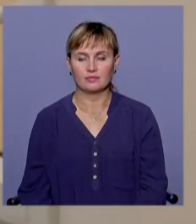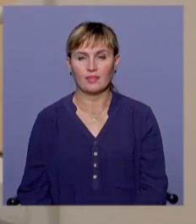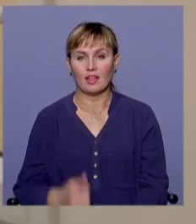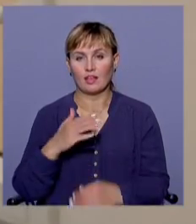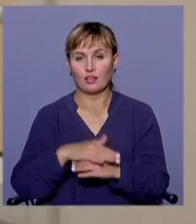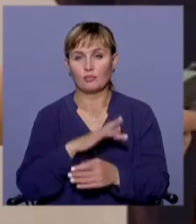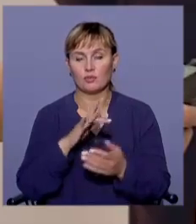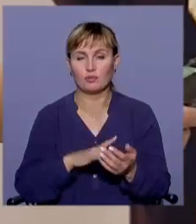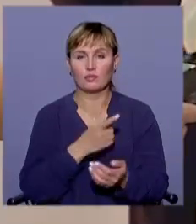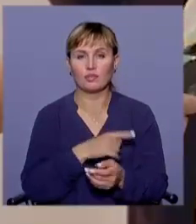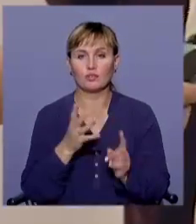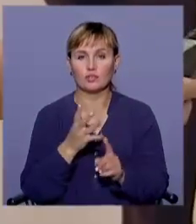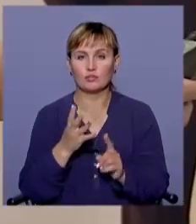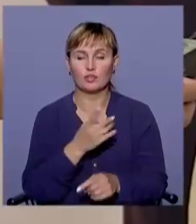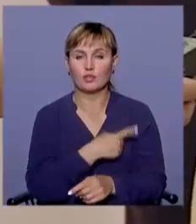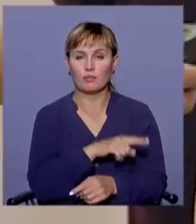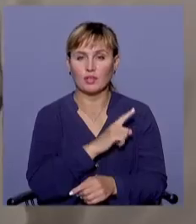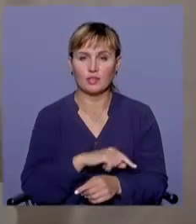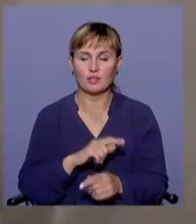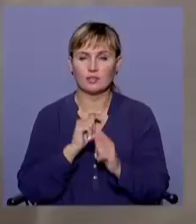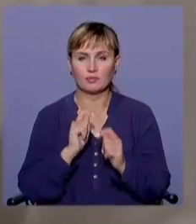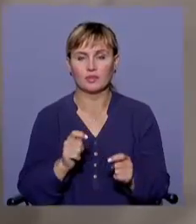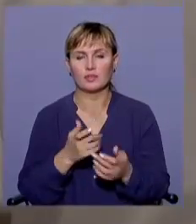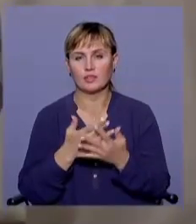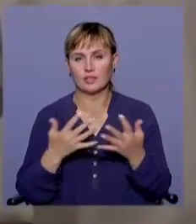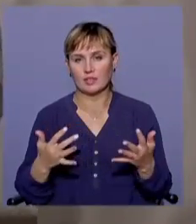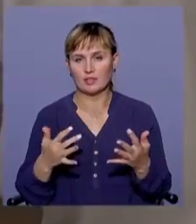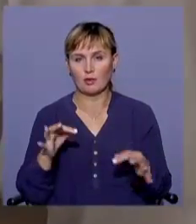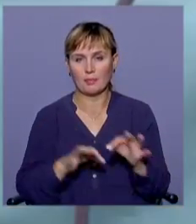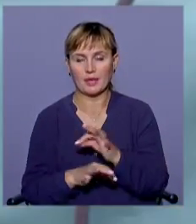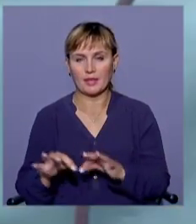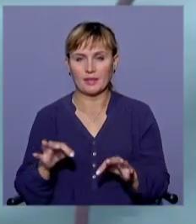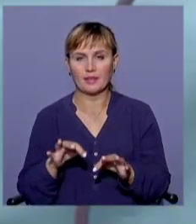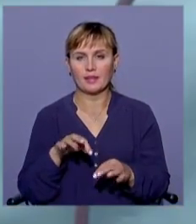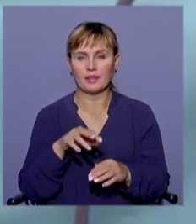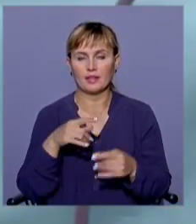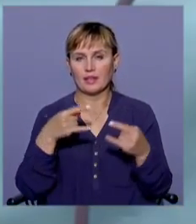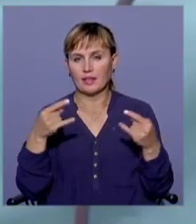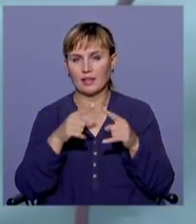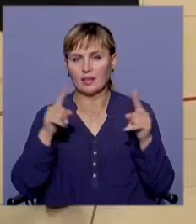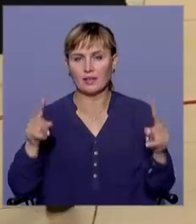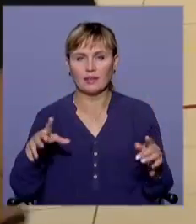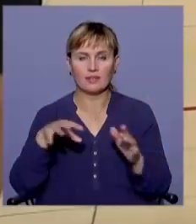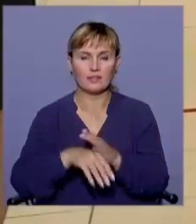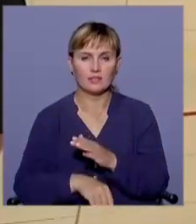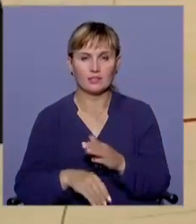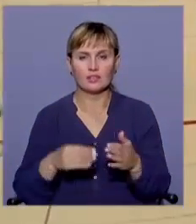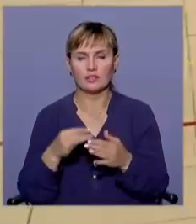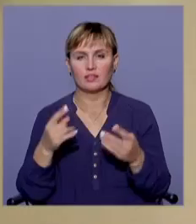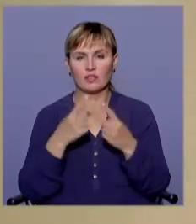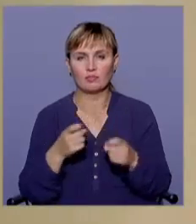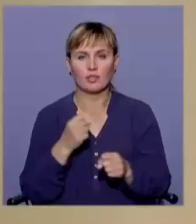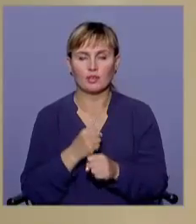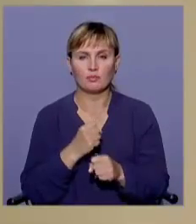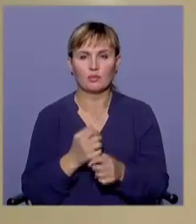города врачи 4-й клинической больницы презентовали портативный интерактивный проектор LED-экран, внедренный в рамках цифровизации. Реформирована